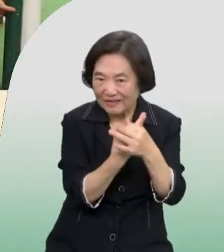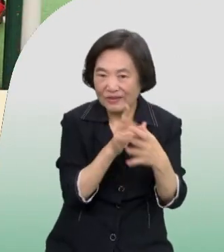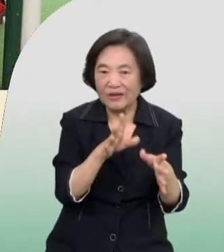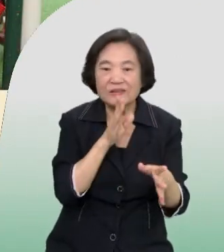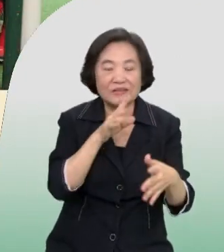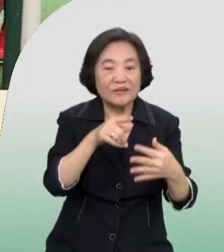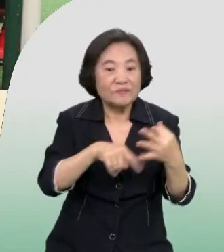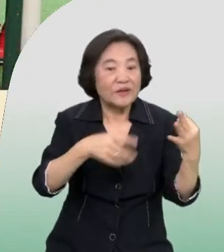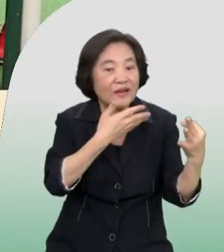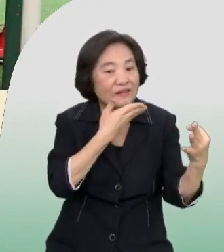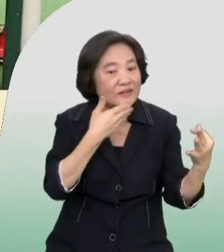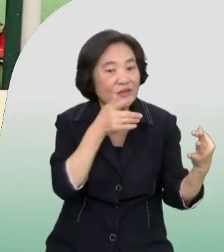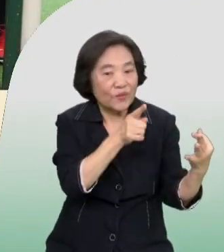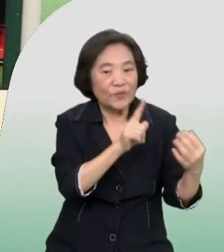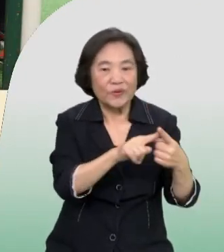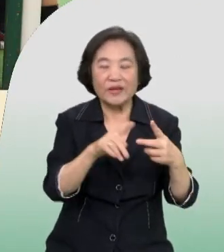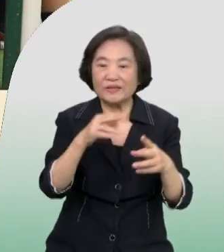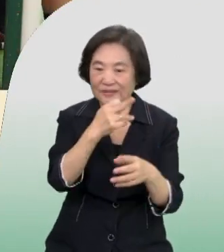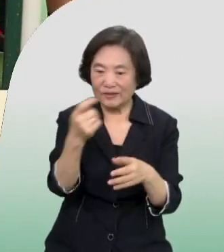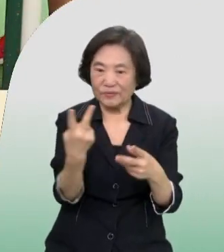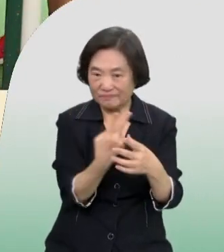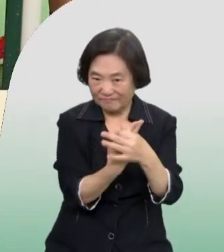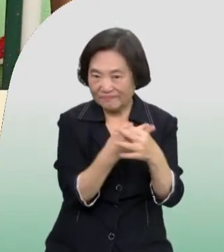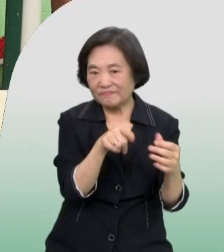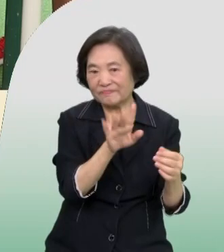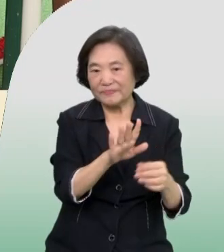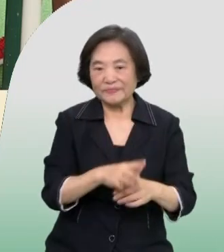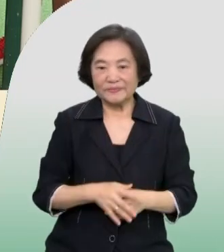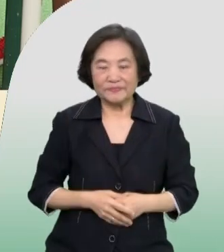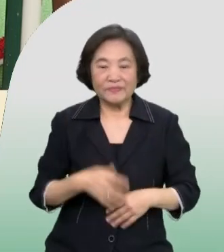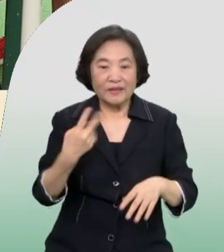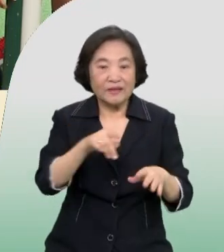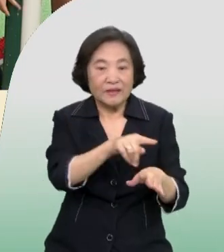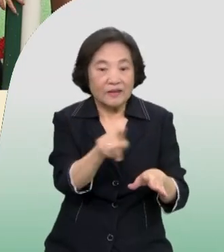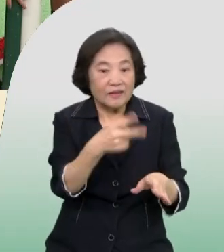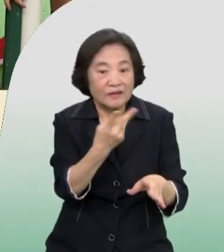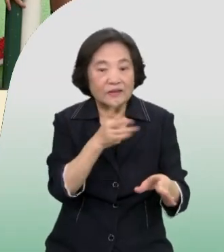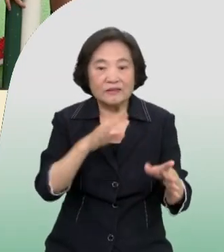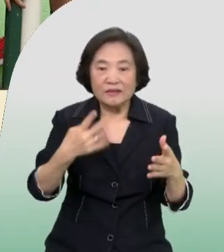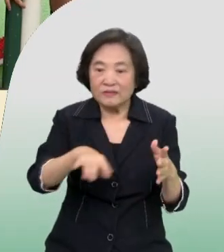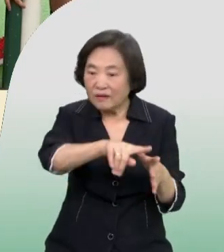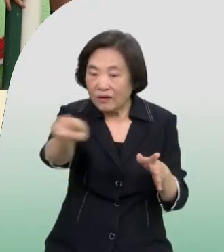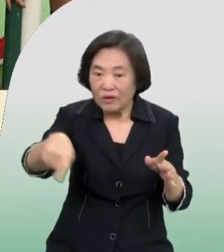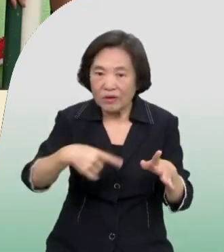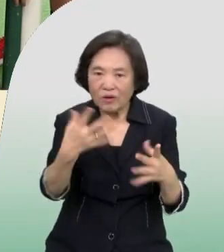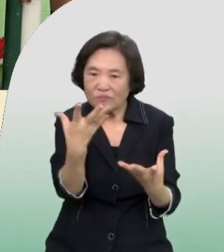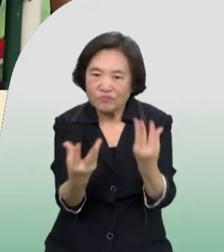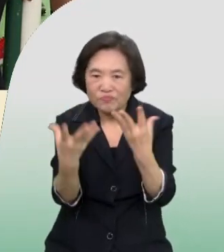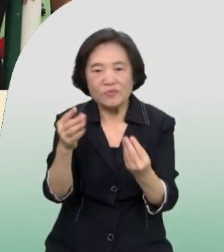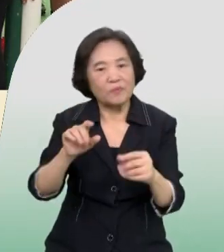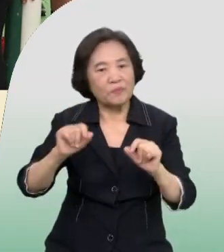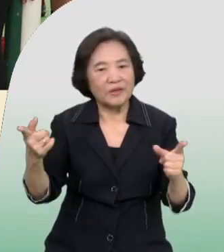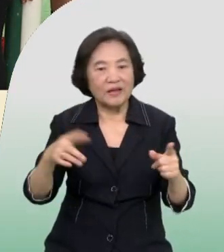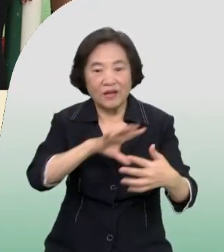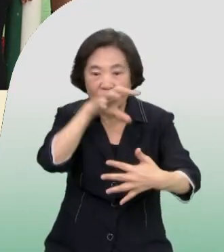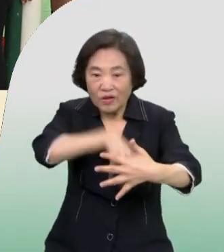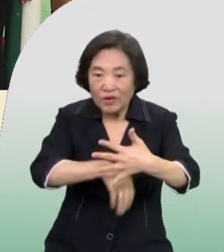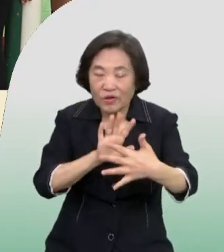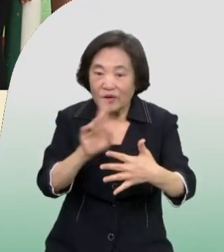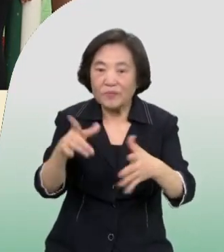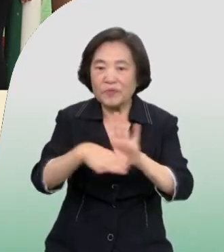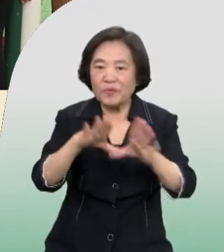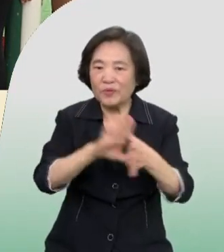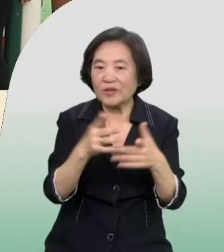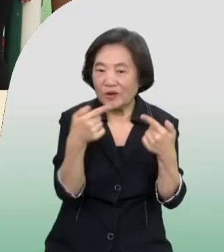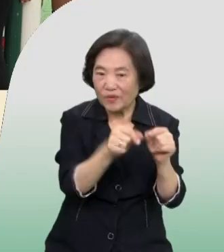地度咧，就有關嘅就學毛利花含個學英文兩種，甚至個占比係當無共用，其中咪用介俾當多文